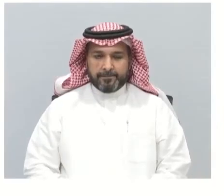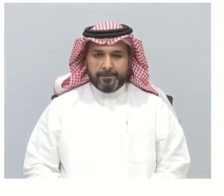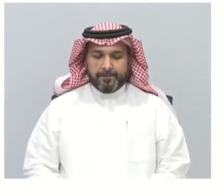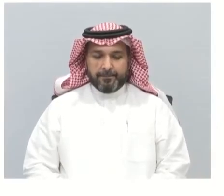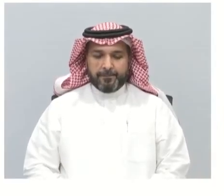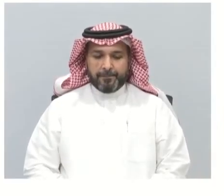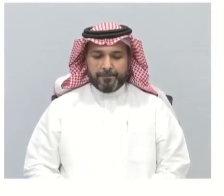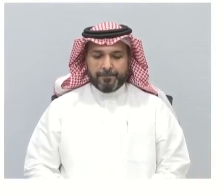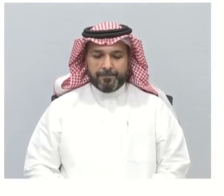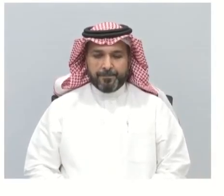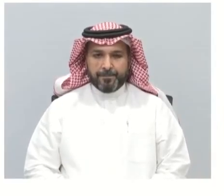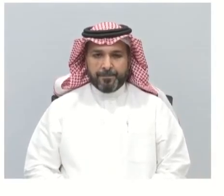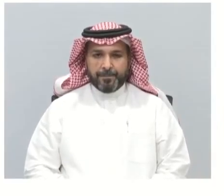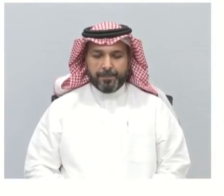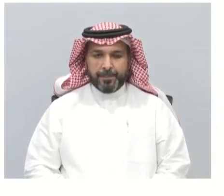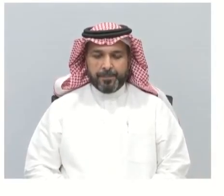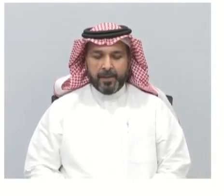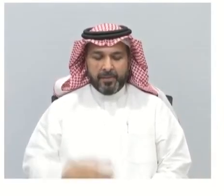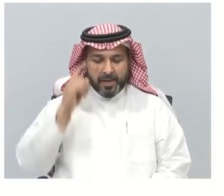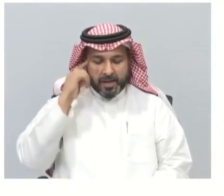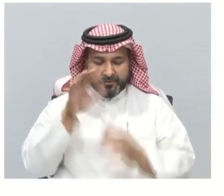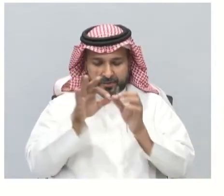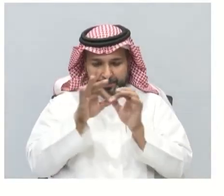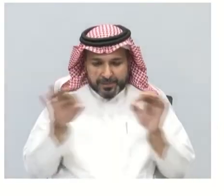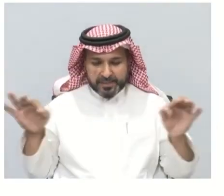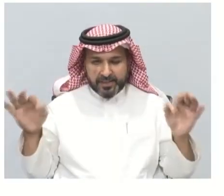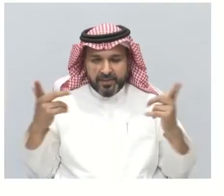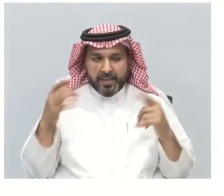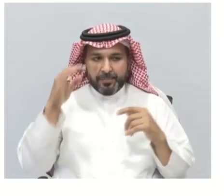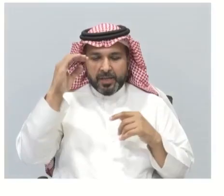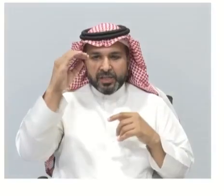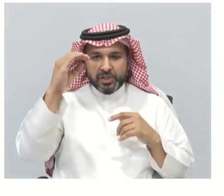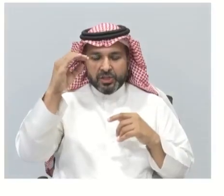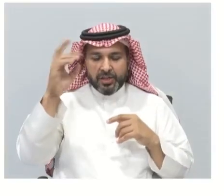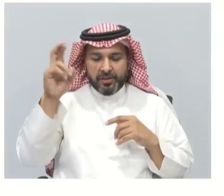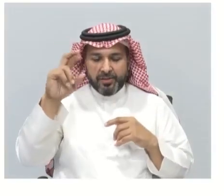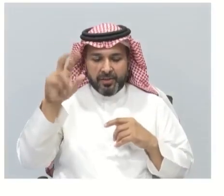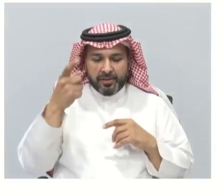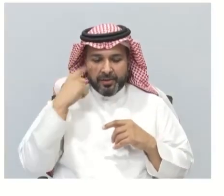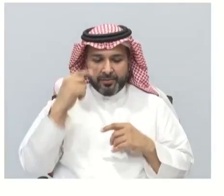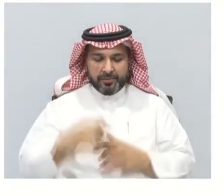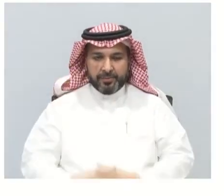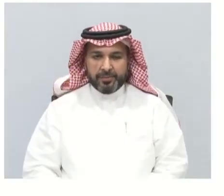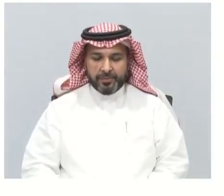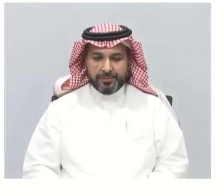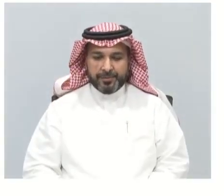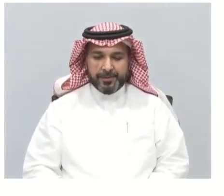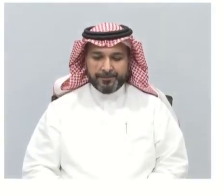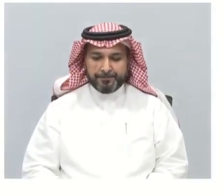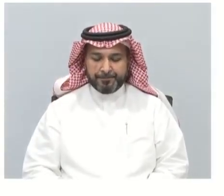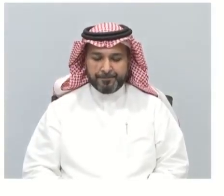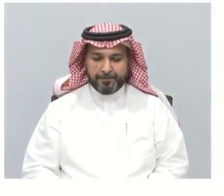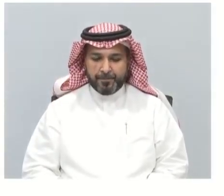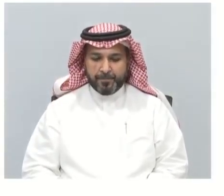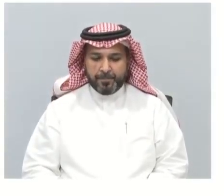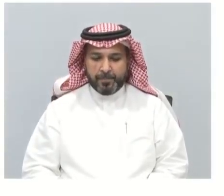المسافه باستخدام صيغه المسافه بين نقطتين والدي ديستنس يساوي الجذر التربيعي لاكس ا ناقص اكس واح الكل